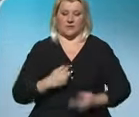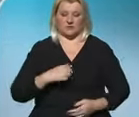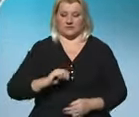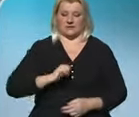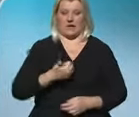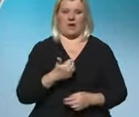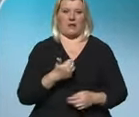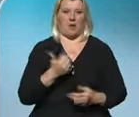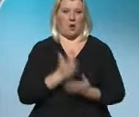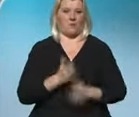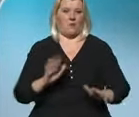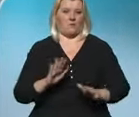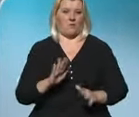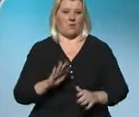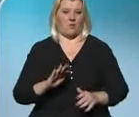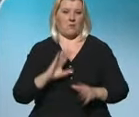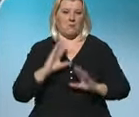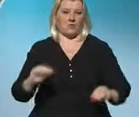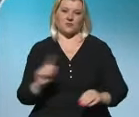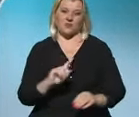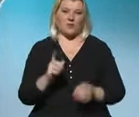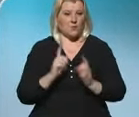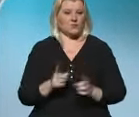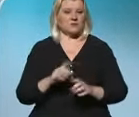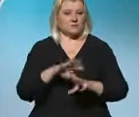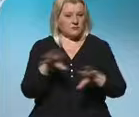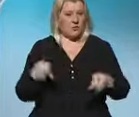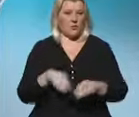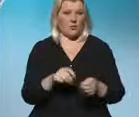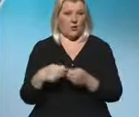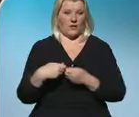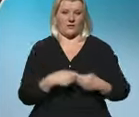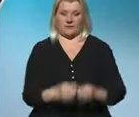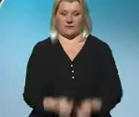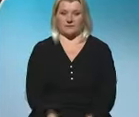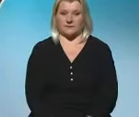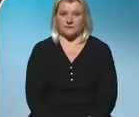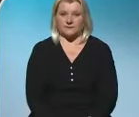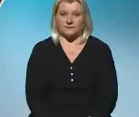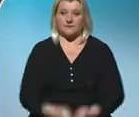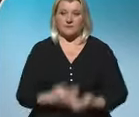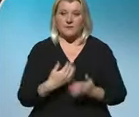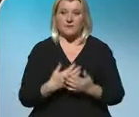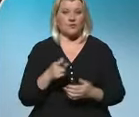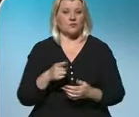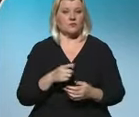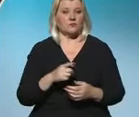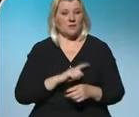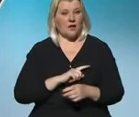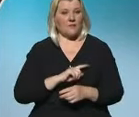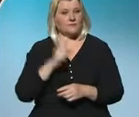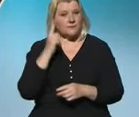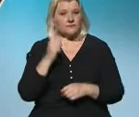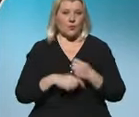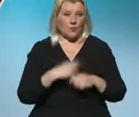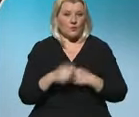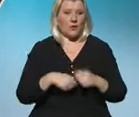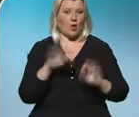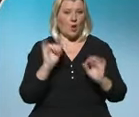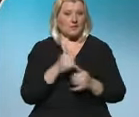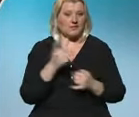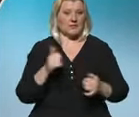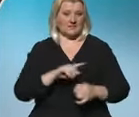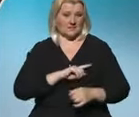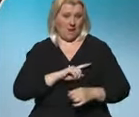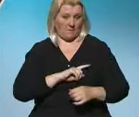jsou lidi, bez kterých to prostě nejde dělat. A to jste si řekla, že uděláte jednou, abyste právě poznala ten jiný svět, anebo že to tak bude už vždycky, protože